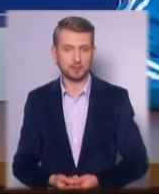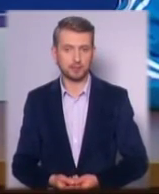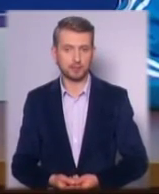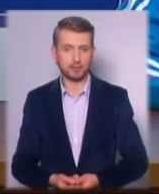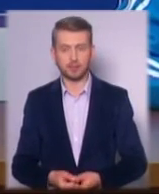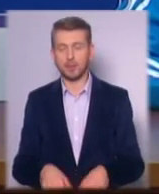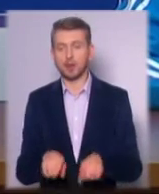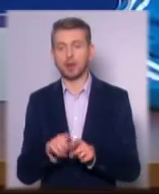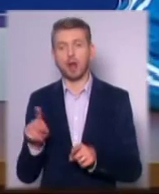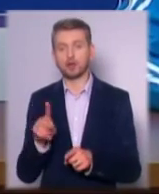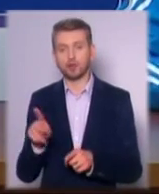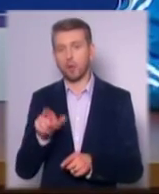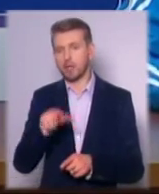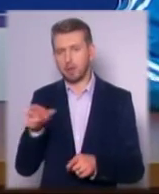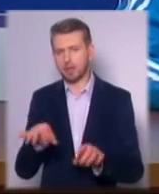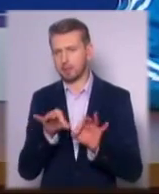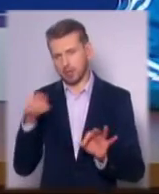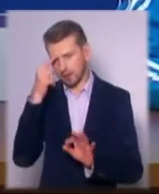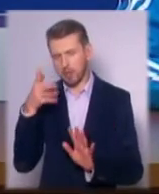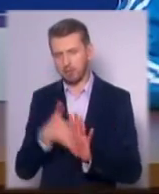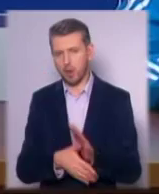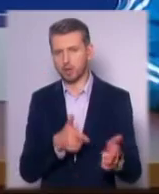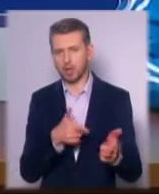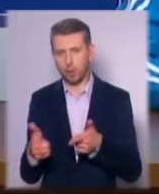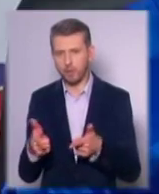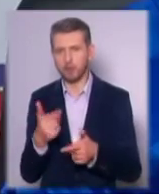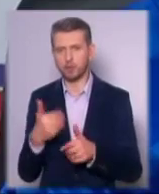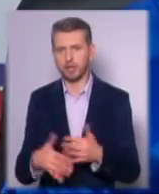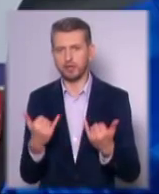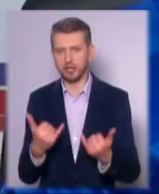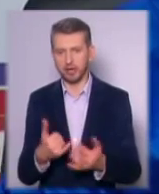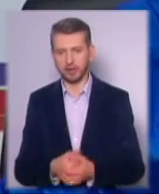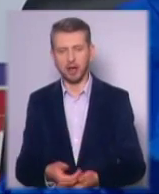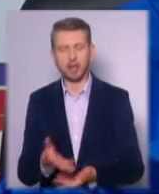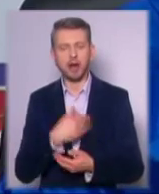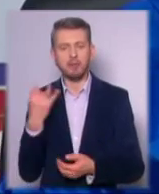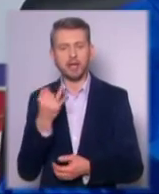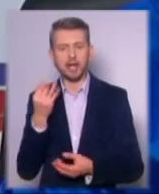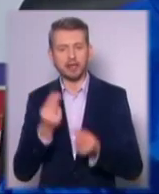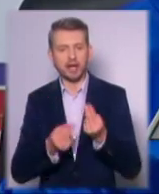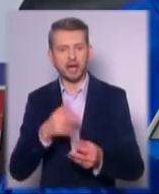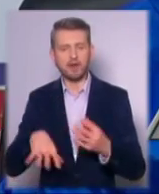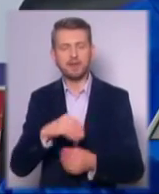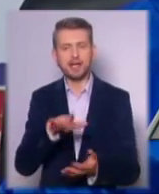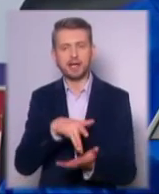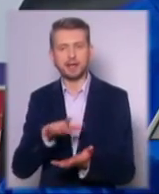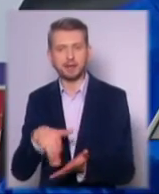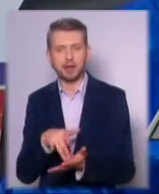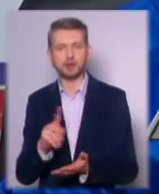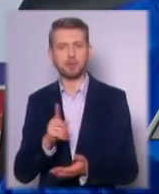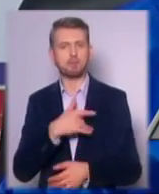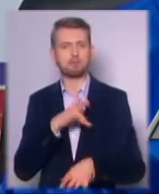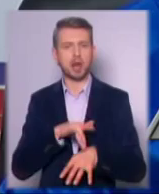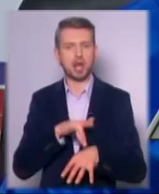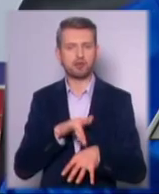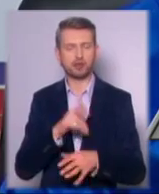Так що, ребята все прекрасно розуміють і готуються вже зараз. Нам цікаво грати у всіх городах, щоб болельщики, як